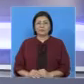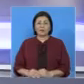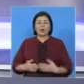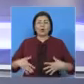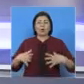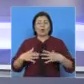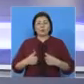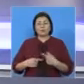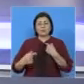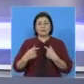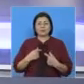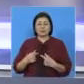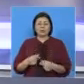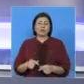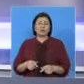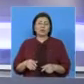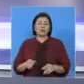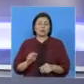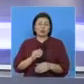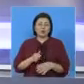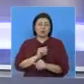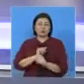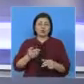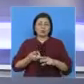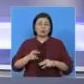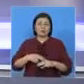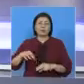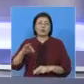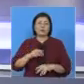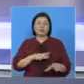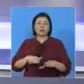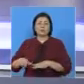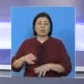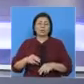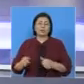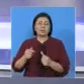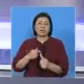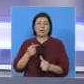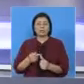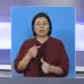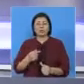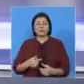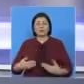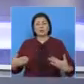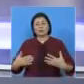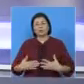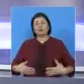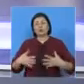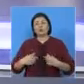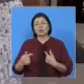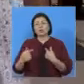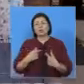Отбасында зорлық-зомбылыққа жол жоқ. Облыс аумағында өткізіліп жатқан акция осылай аталады. Тұрмыстық зорлық-зомбылықтың алдын алу